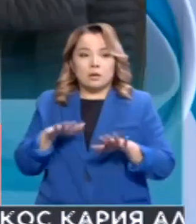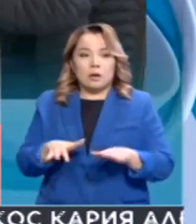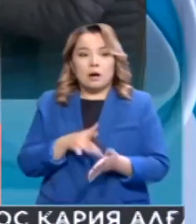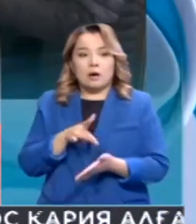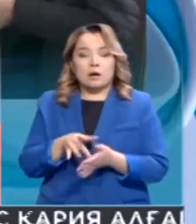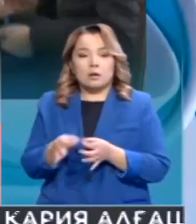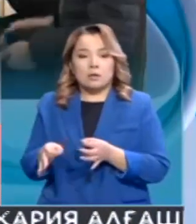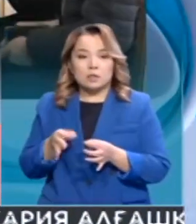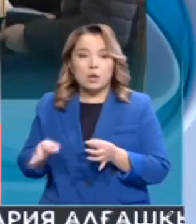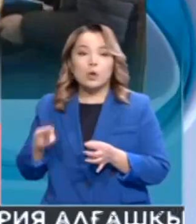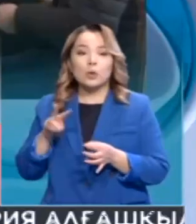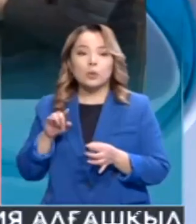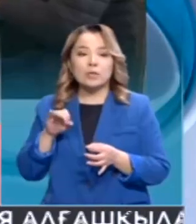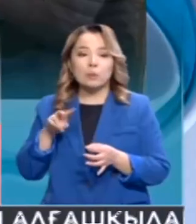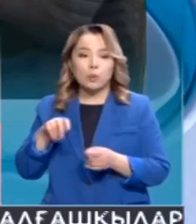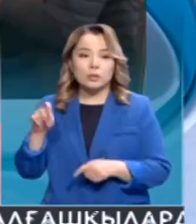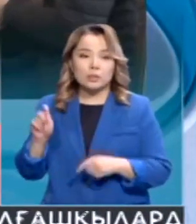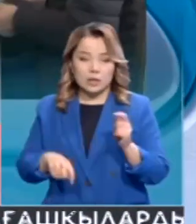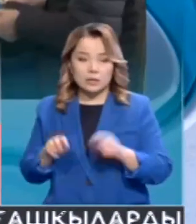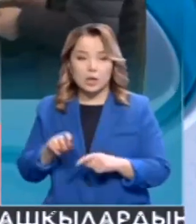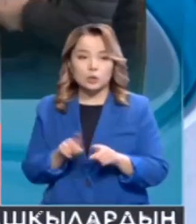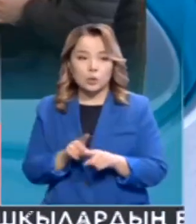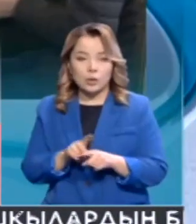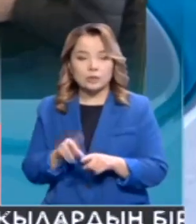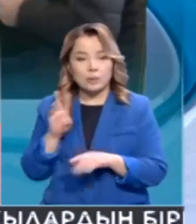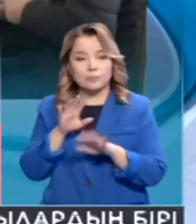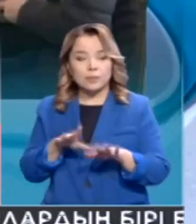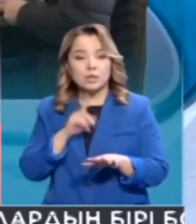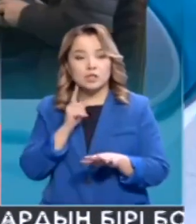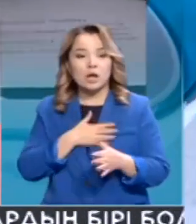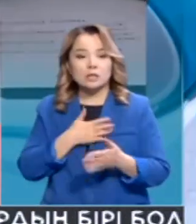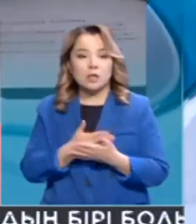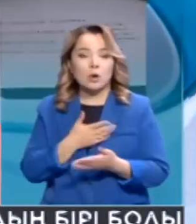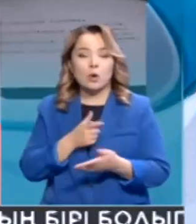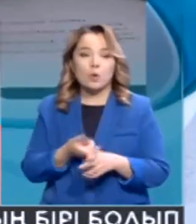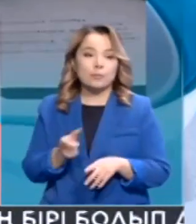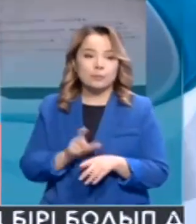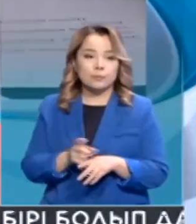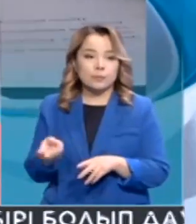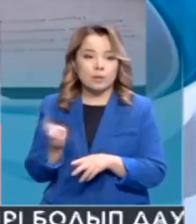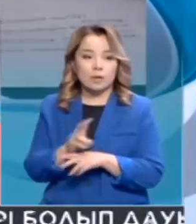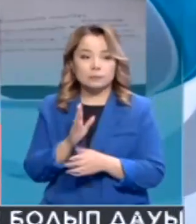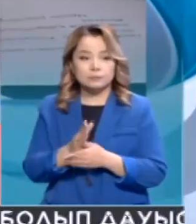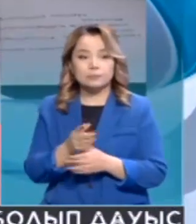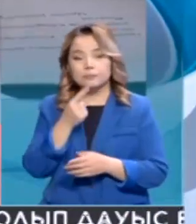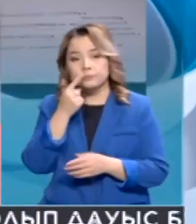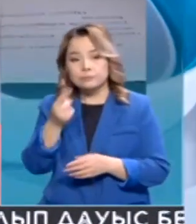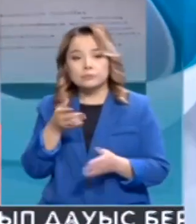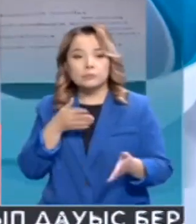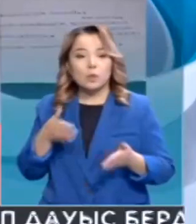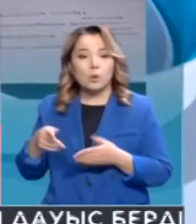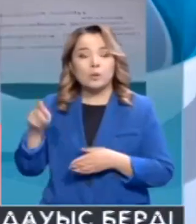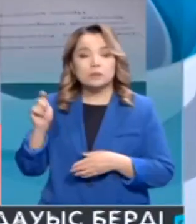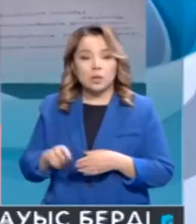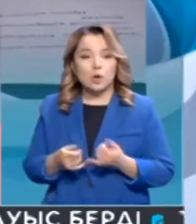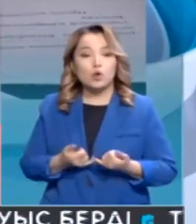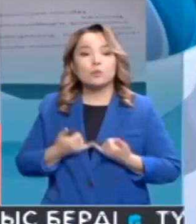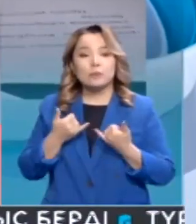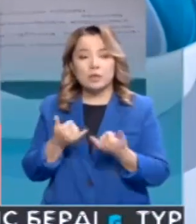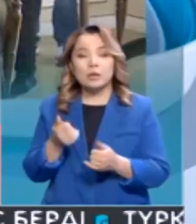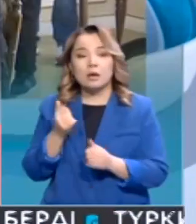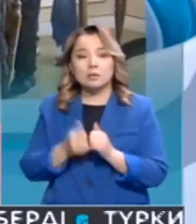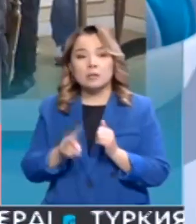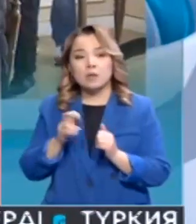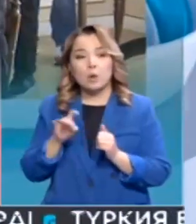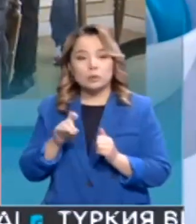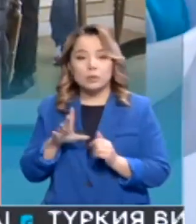қалалардан Люксембург елінен келіп дауыс беруде. Әсіресе жастар өте белсенді. Алыстан жол жүріп келгендердің құрметіне әрі